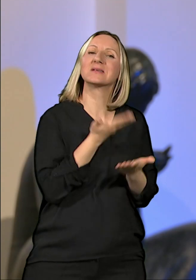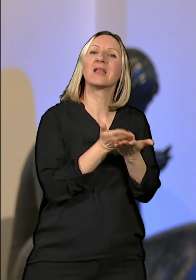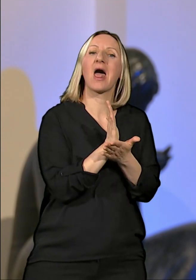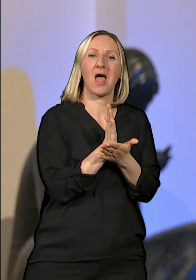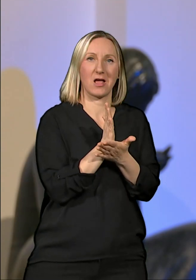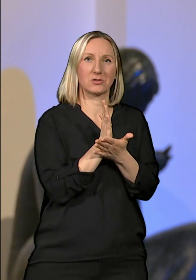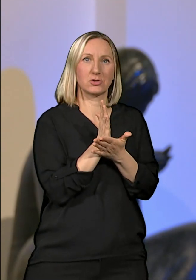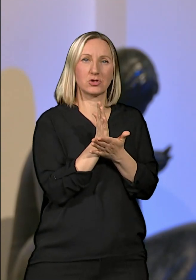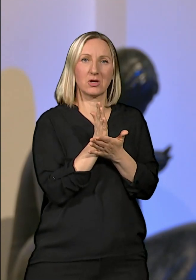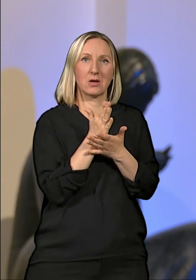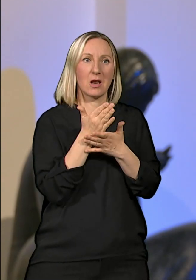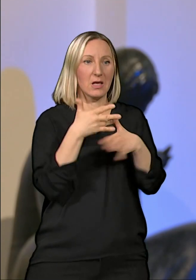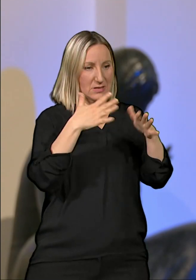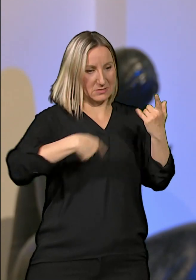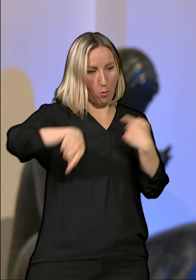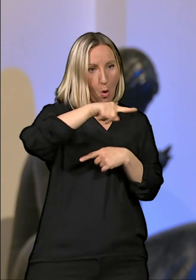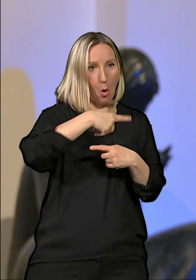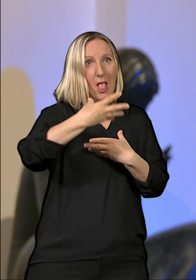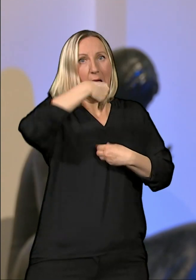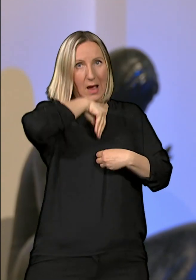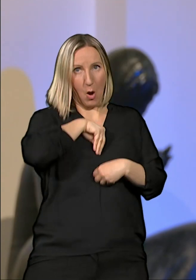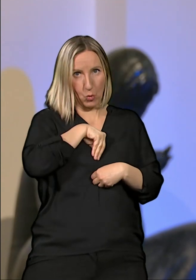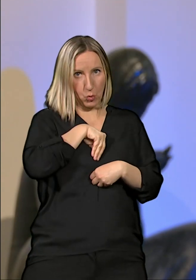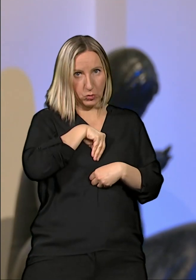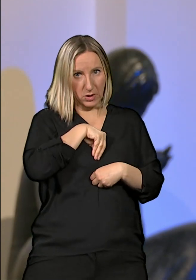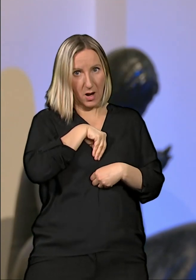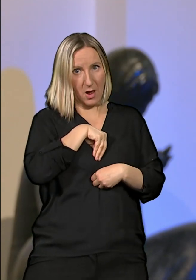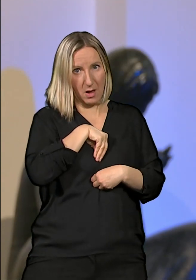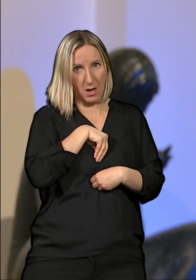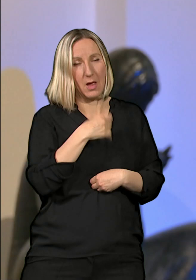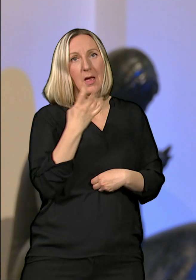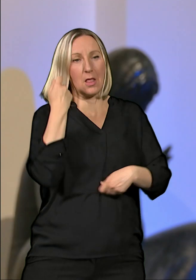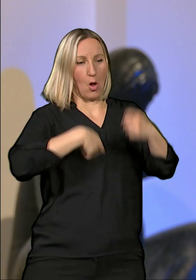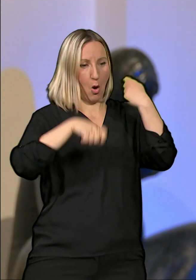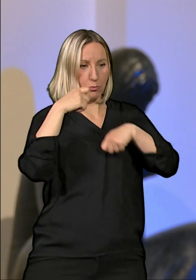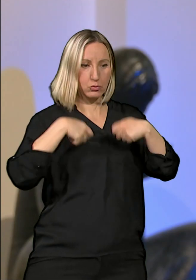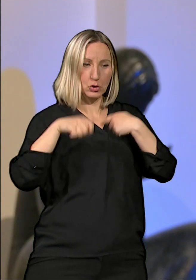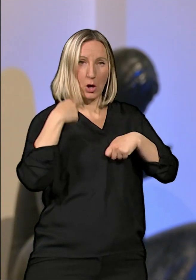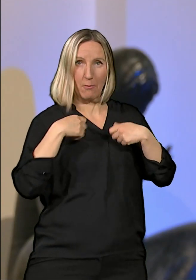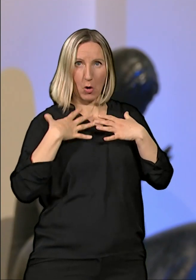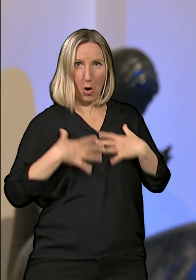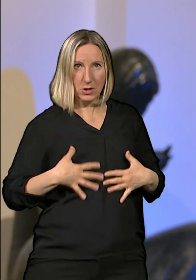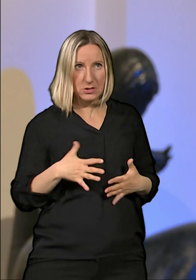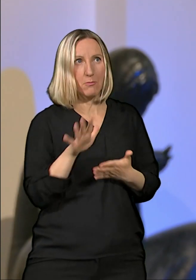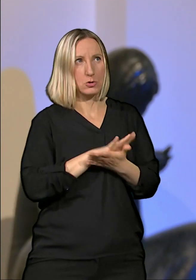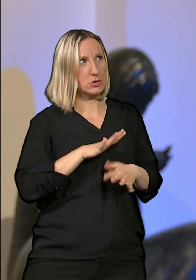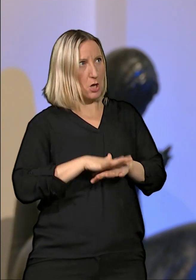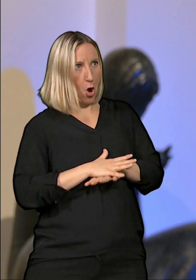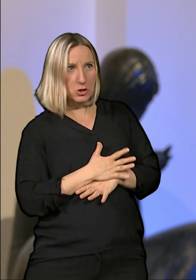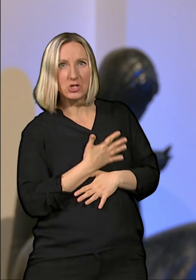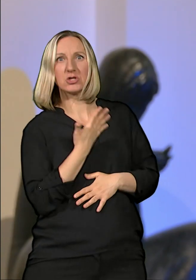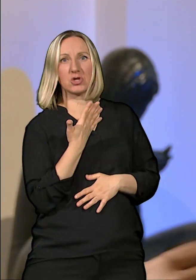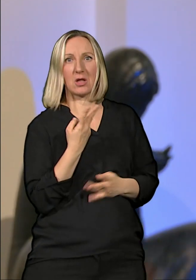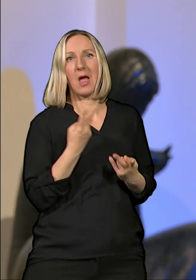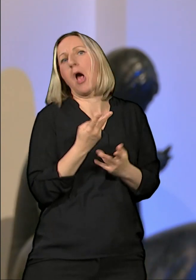s polja kao unutra, jer kada se to definiše, onda vi kada obučete taj kostim, počnete drugačije se osjećate. Isto kao što se